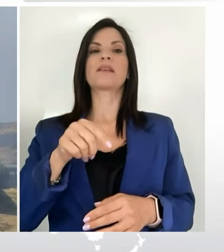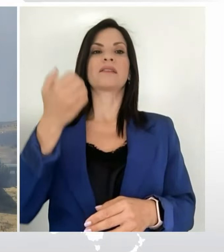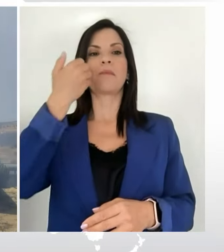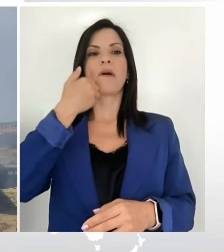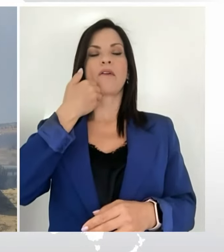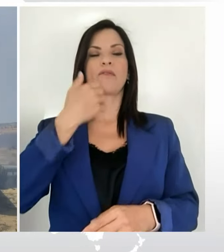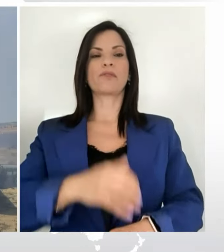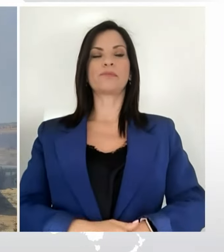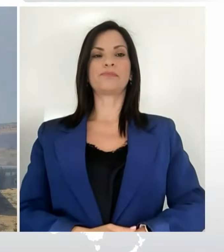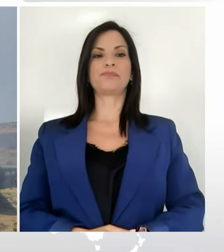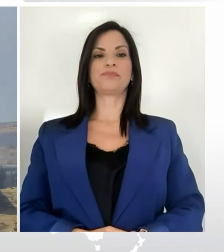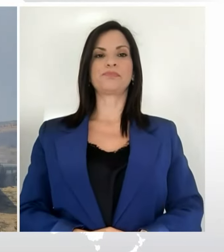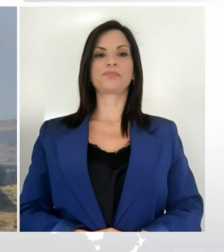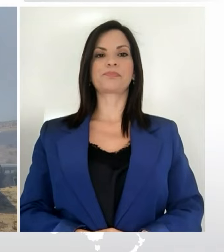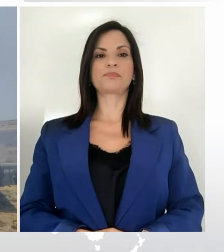Δύσκολη κατάσταση